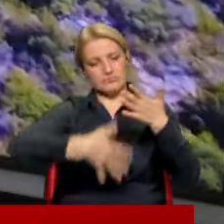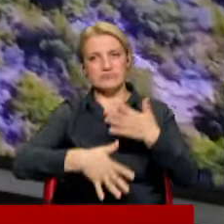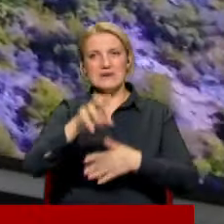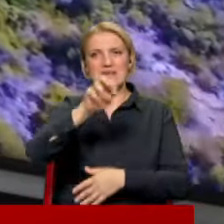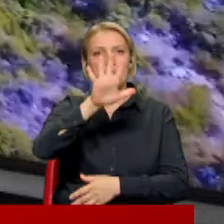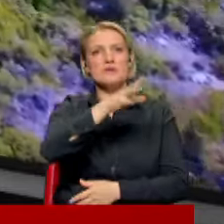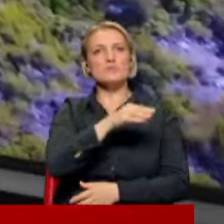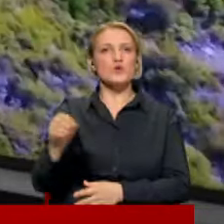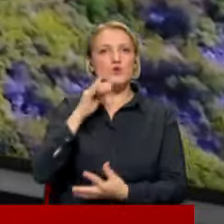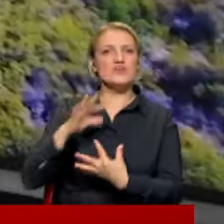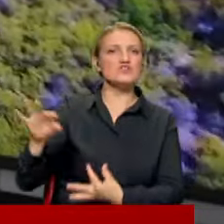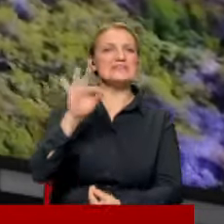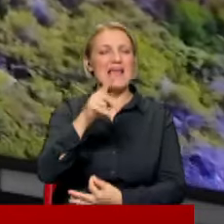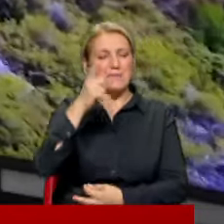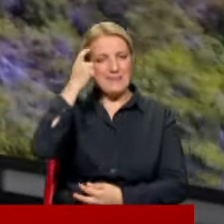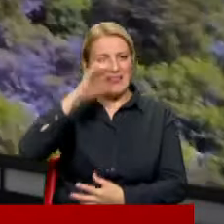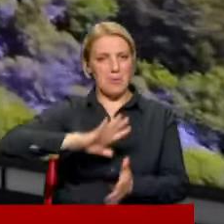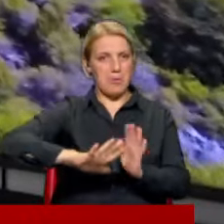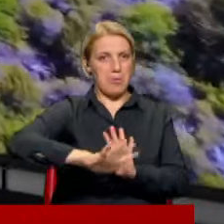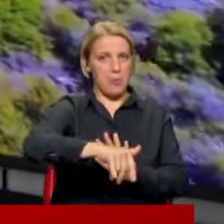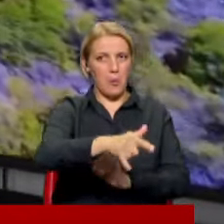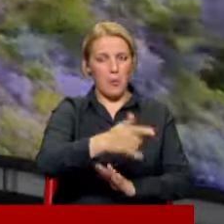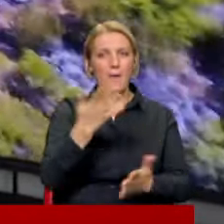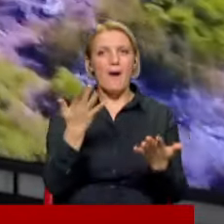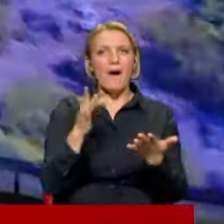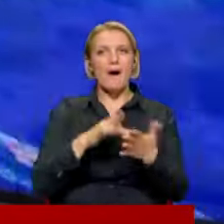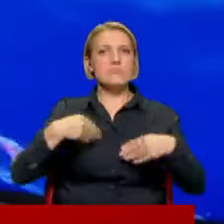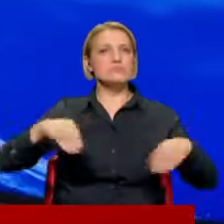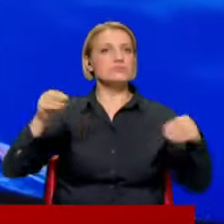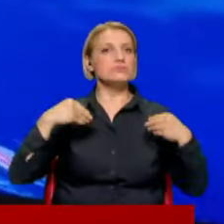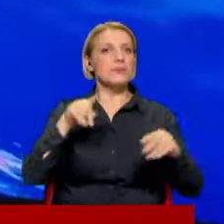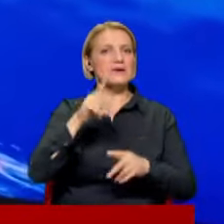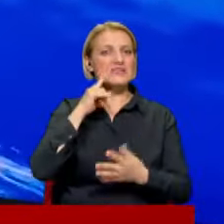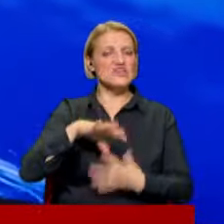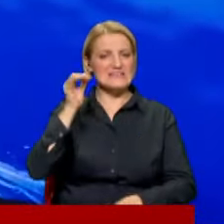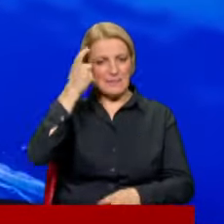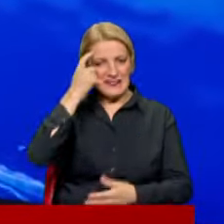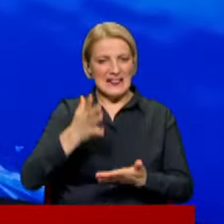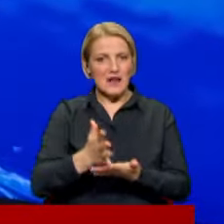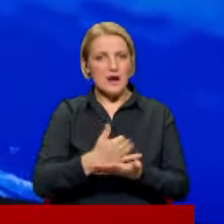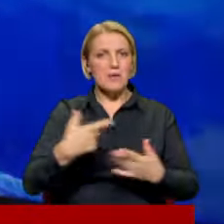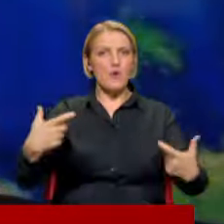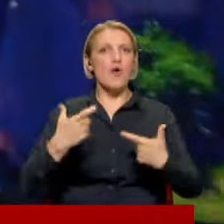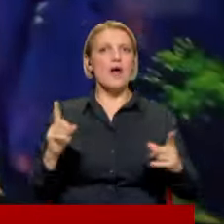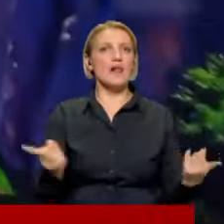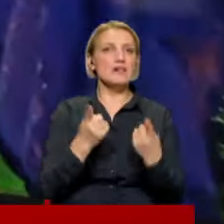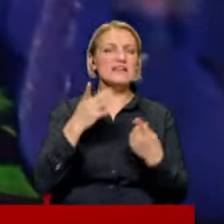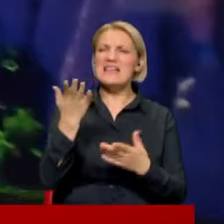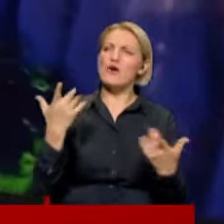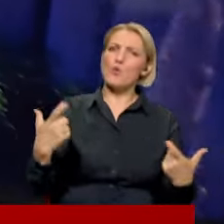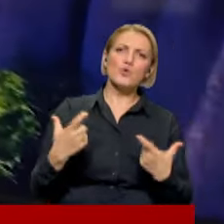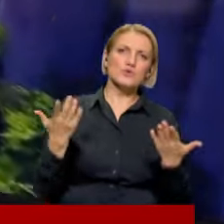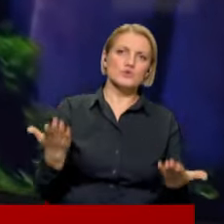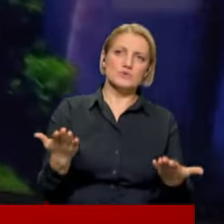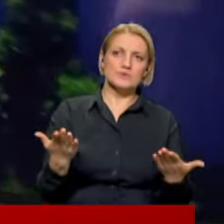85 milyonun kişisel verileri çalınmış çarşaf çarşaf satılıyor bu milletin kişisel verilerini koruyamıyoruz Neyi korursunuz Siz